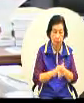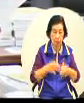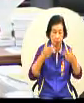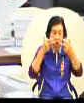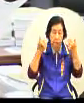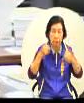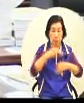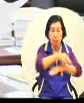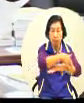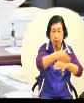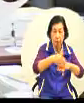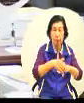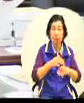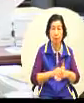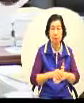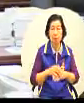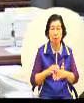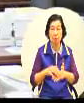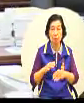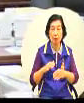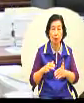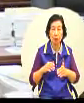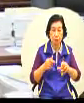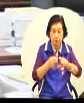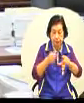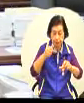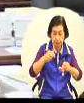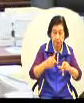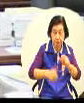恢复区长选举之后，